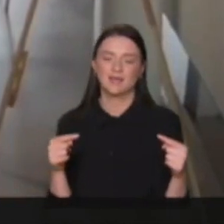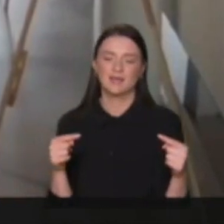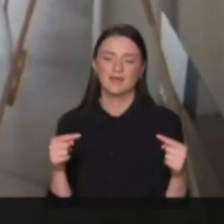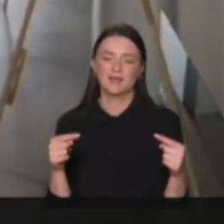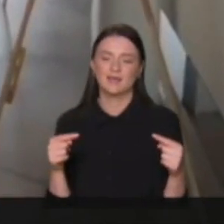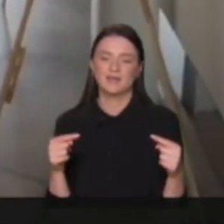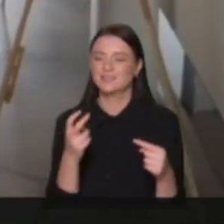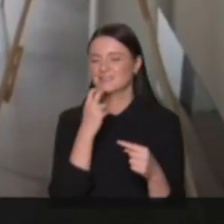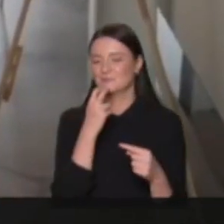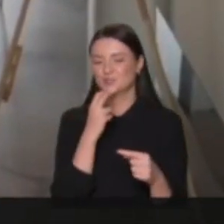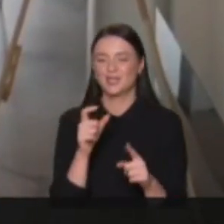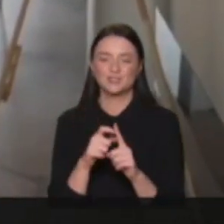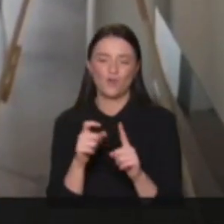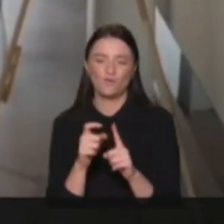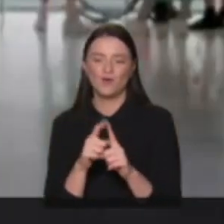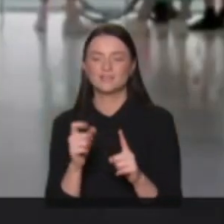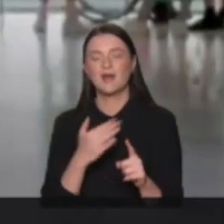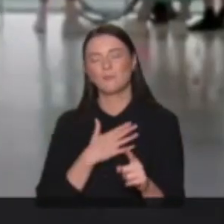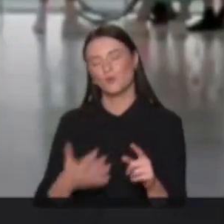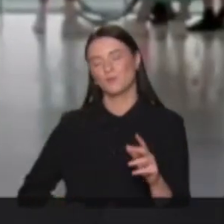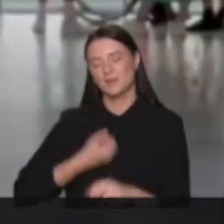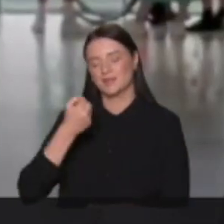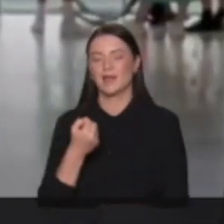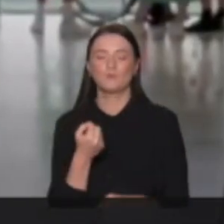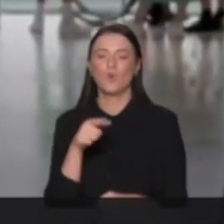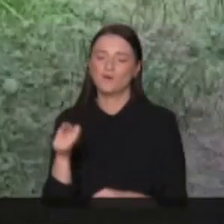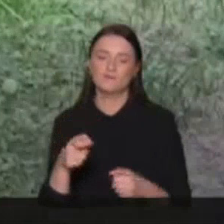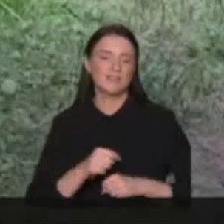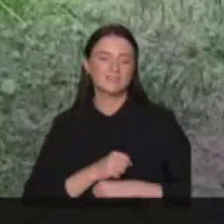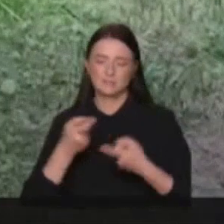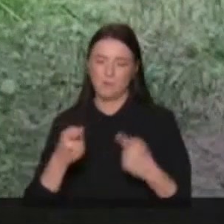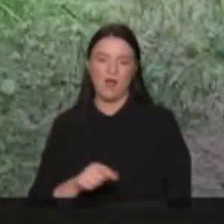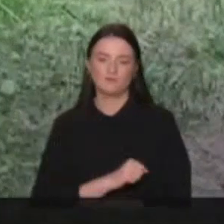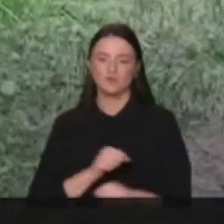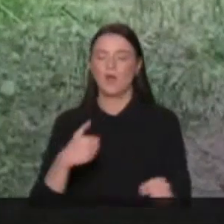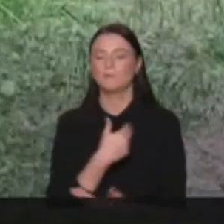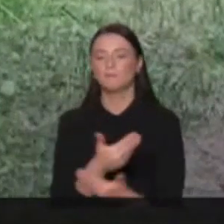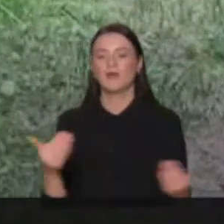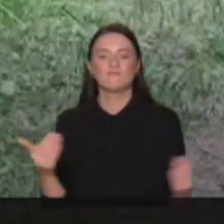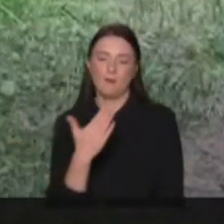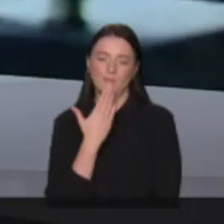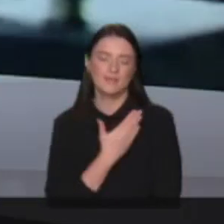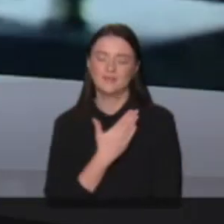за різні смішні слова, за мою підтримку. Ви справжні герої. Ми вам щиро дякуємо.